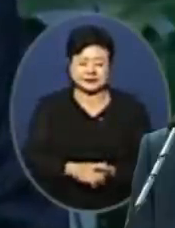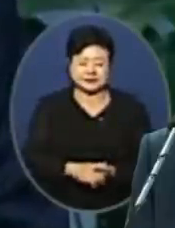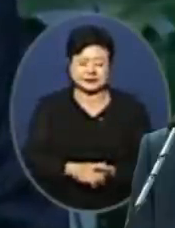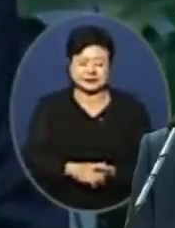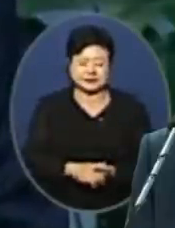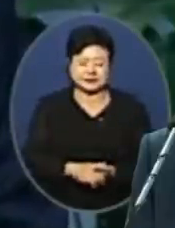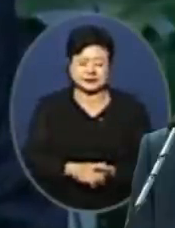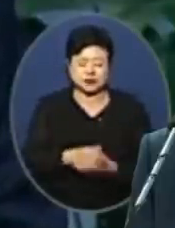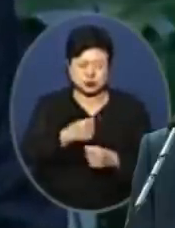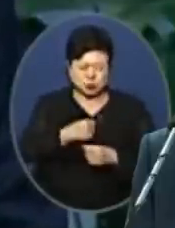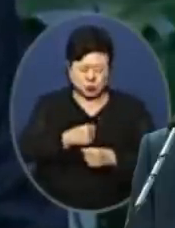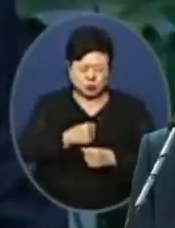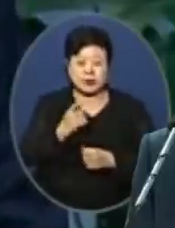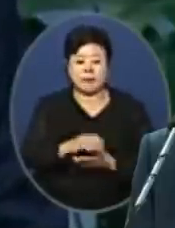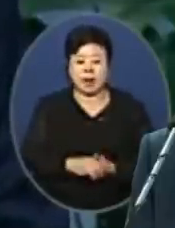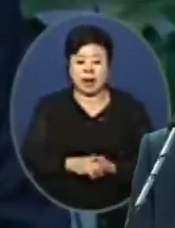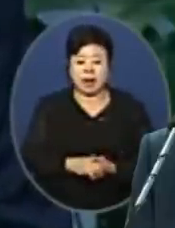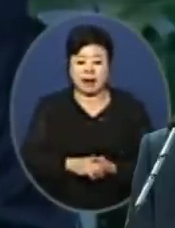주의를 하기 시작했는 것입니다. 왜냐하면